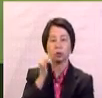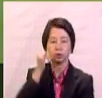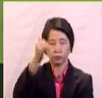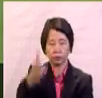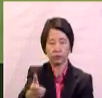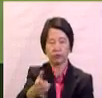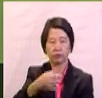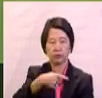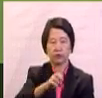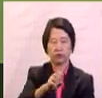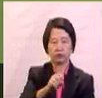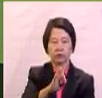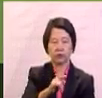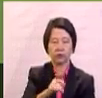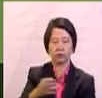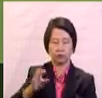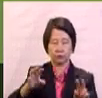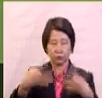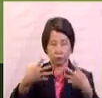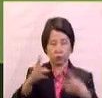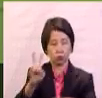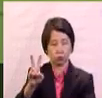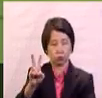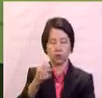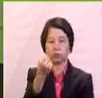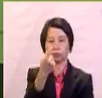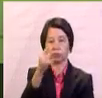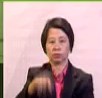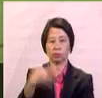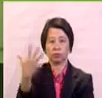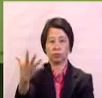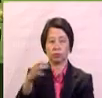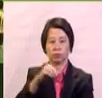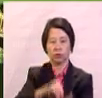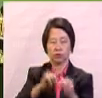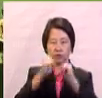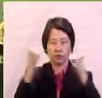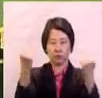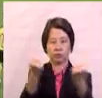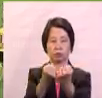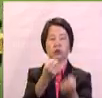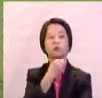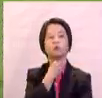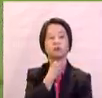kunjungan PKNP FC di suku akhir kedua pada 11 Mei di Stadium Perak, Ipoh.